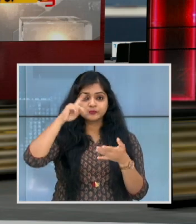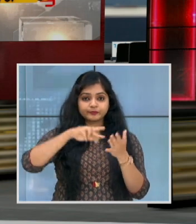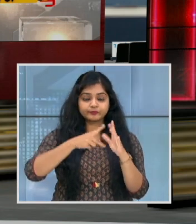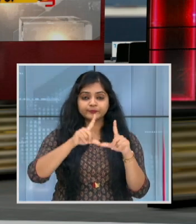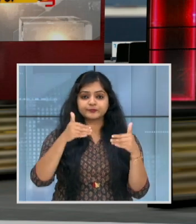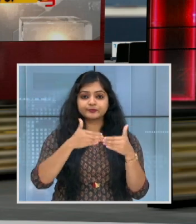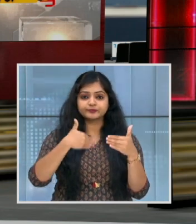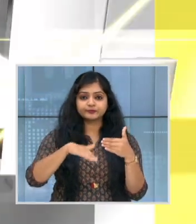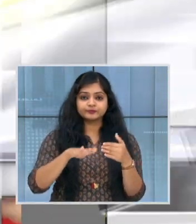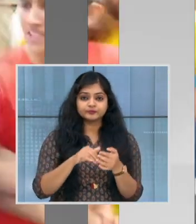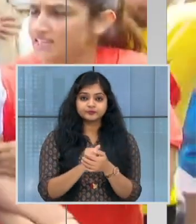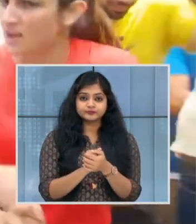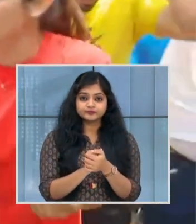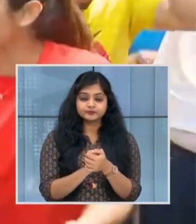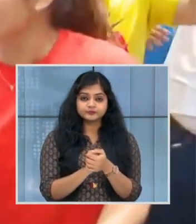ചേരും.